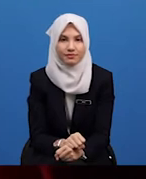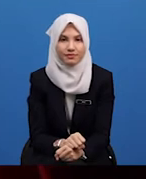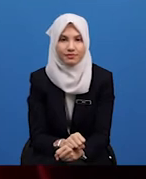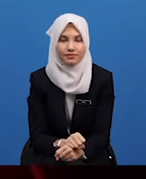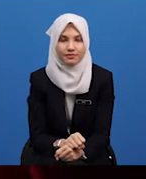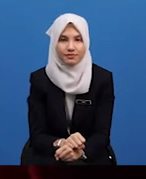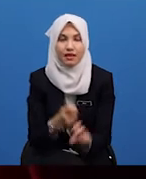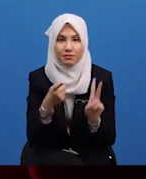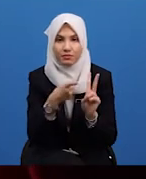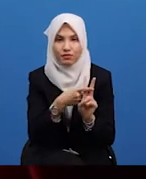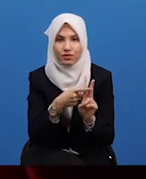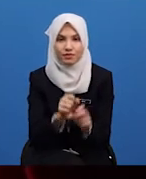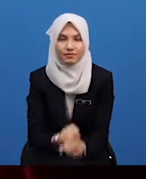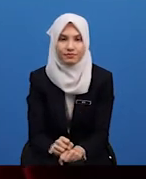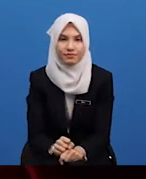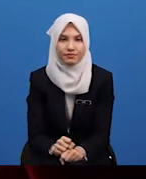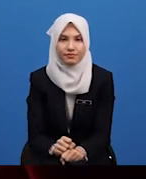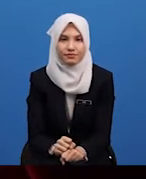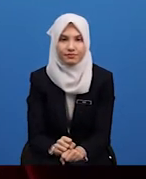Posisi kedua.